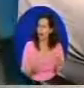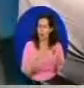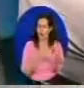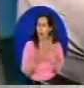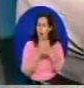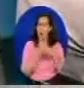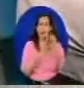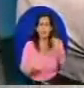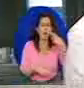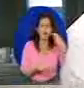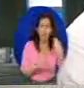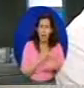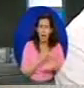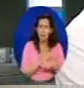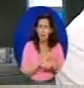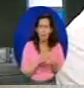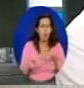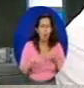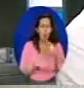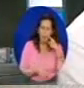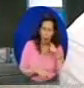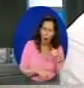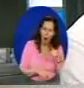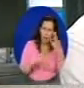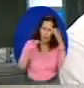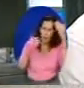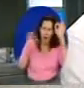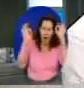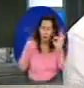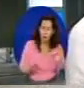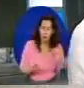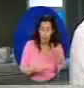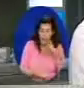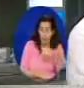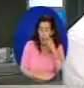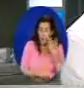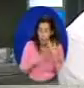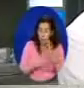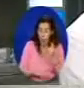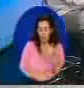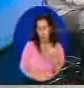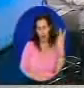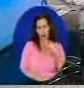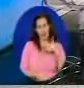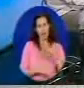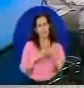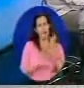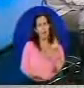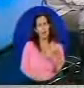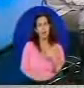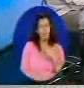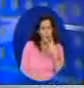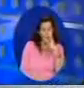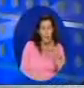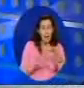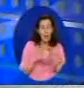בבית, שבוע אחרי שקנית אותה, אתה הולך ברחוב ורואה אותה בחלון ראווה. האם תיכנס לראות מה המחיר? בוודאי, לא רק שאני אכנס, אלא אני מסתכל